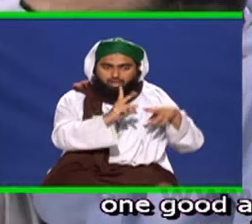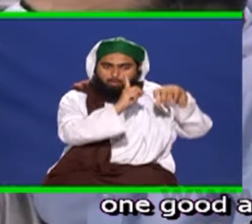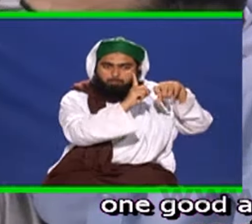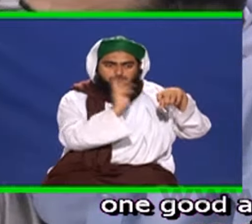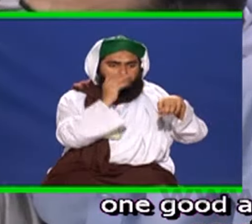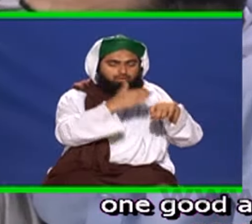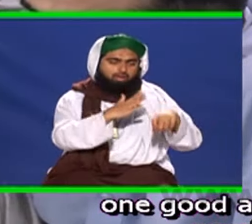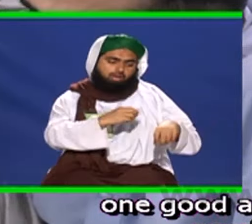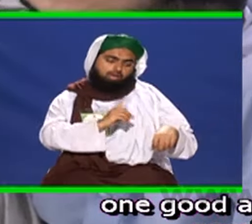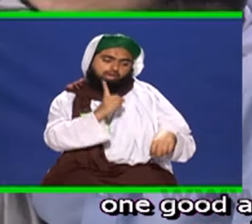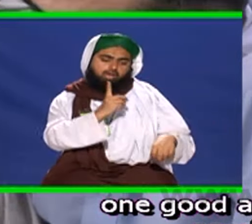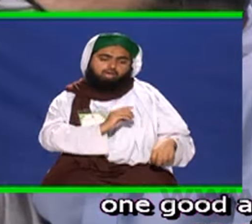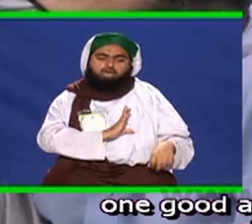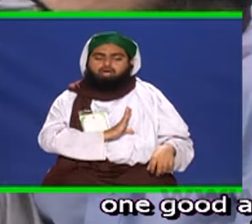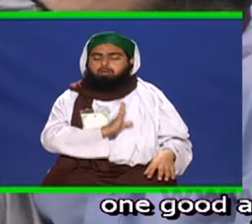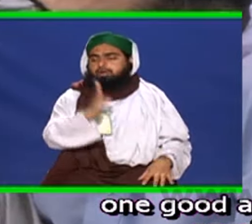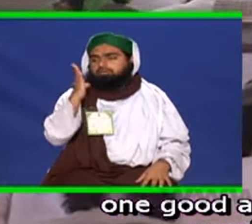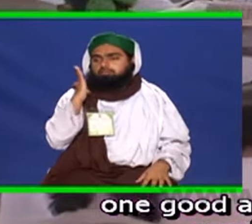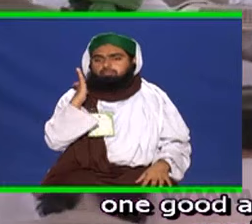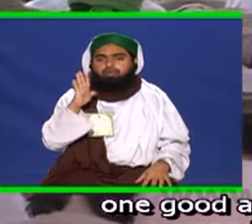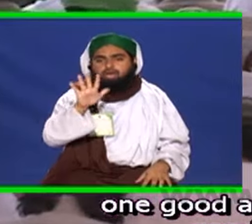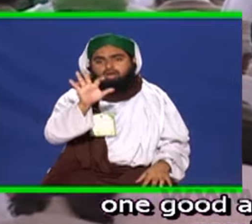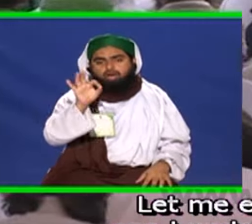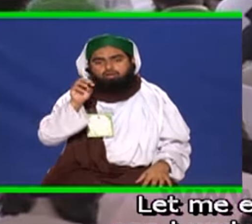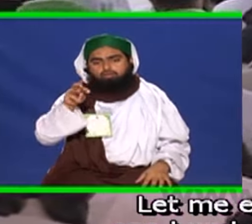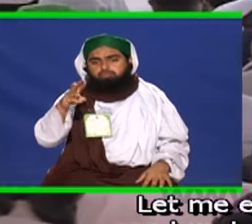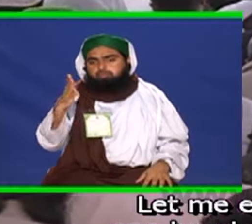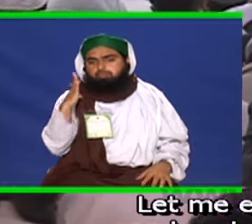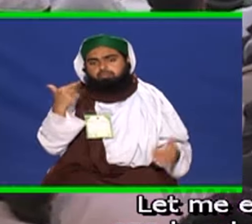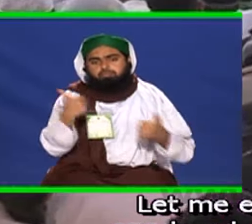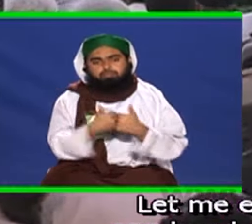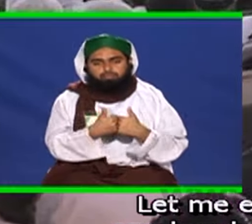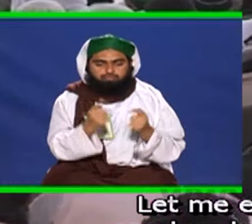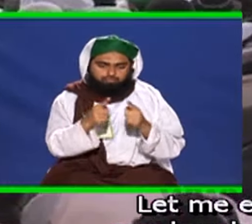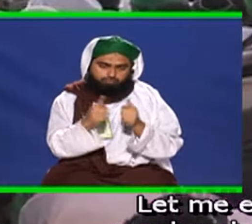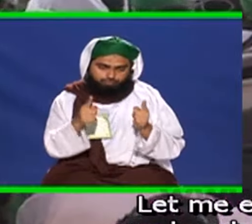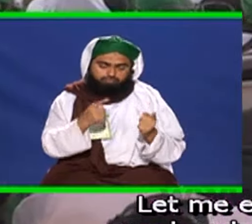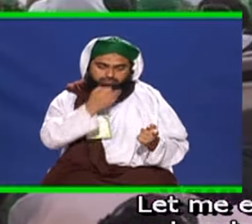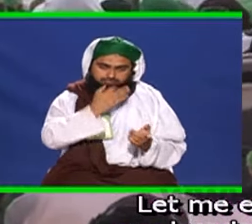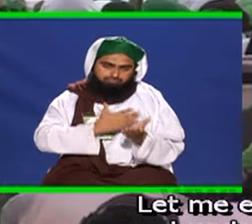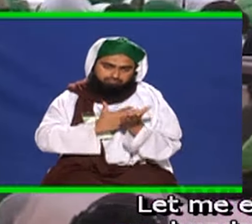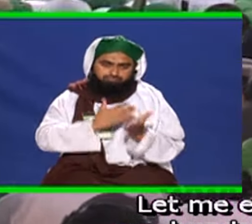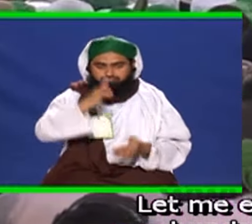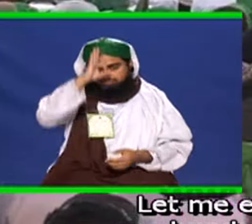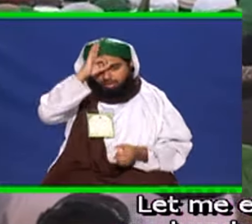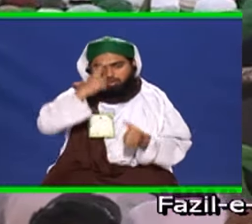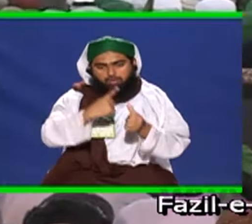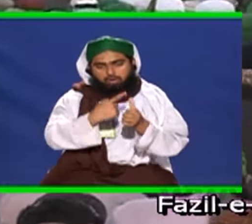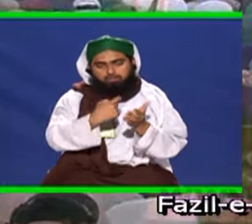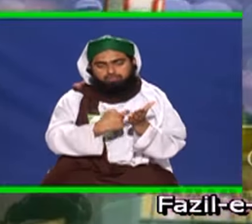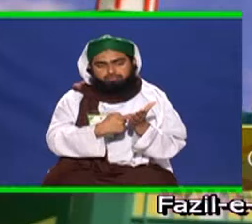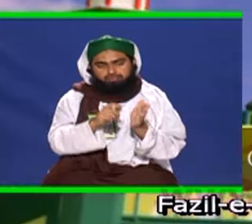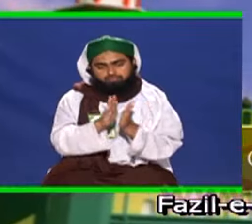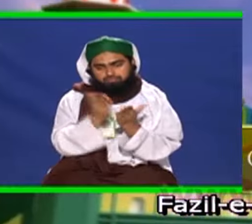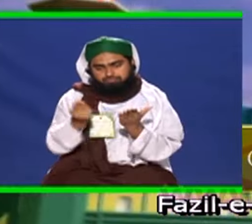میں ایک نیکی کی پچاس ہزار نیکی. اب ایک لاکھ اور پچاس ہزار کا فرق میں عرض کر دوں, آج